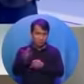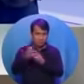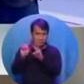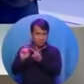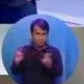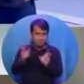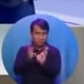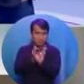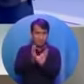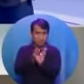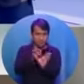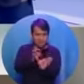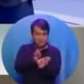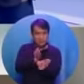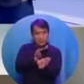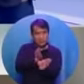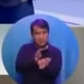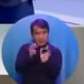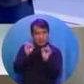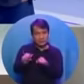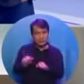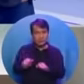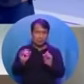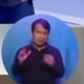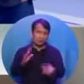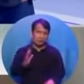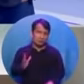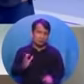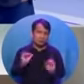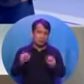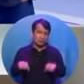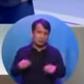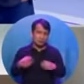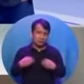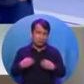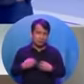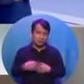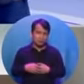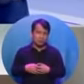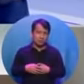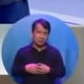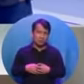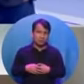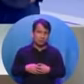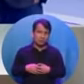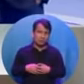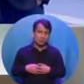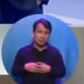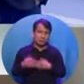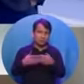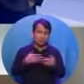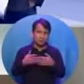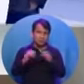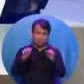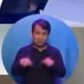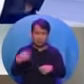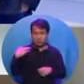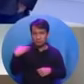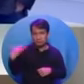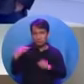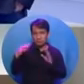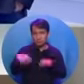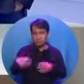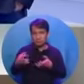ipapasuri ka namin sa isang psychiatrist? Ako nga rin po, sir, ay, sinasaktan din po niyan, ay, kailangan po ang nagandit. Ma'am, willing ka ba o hindi?